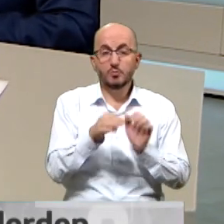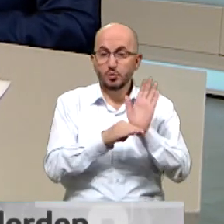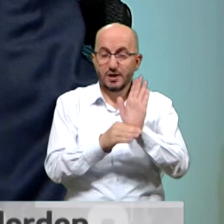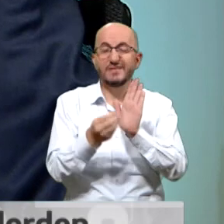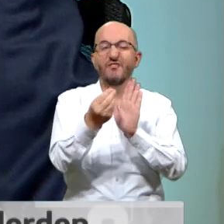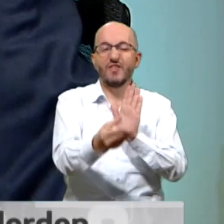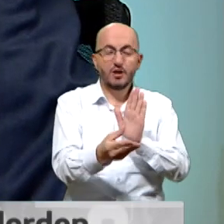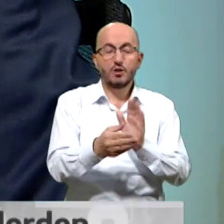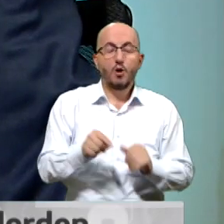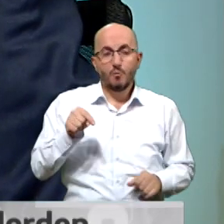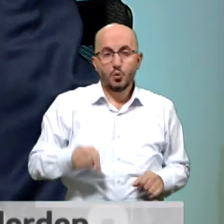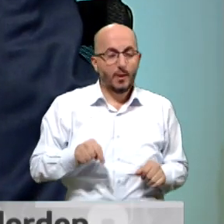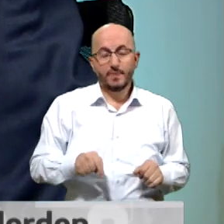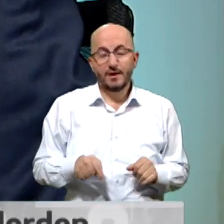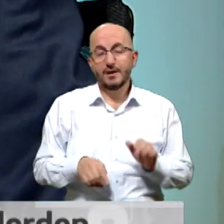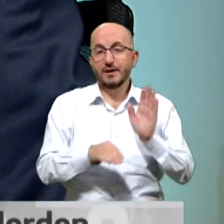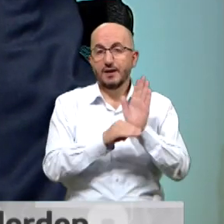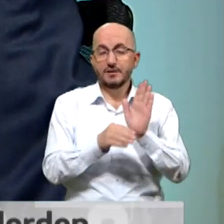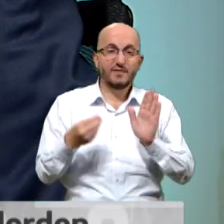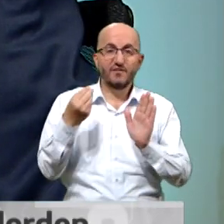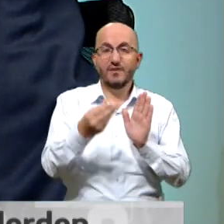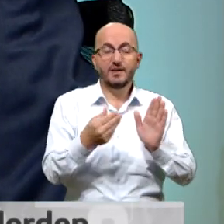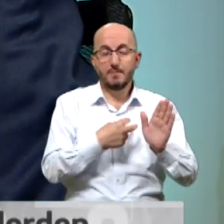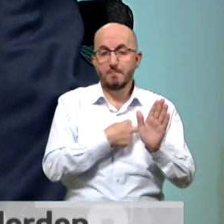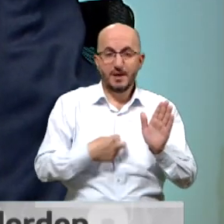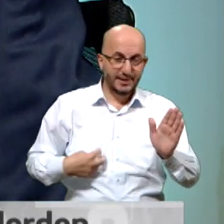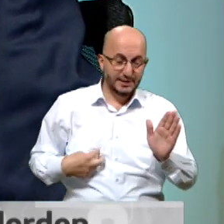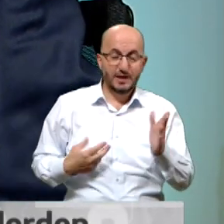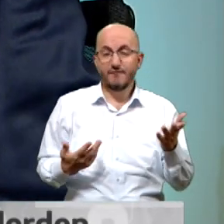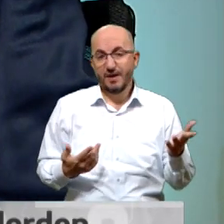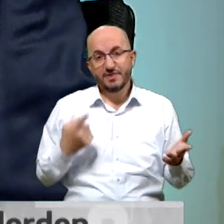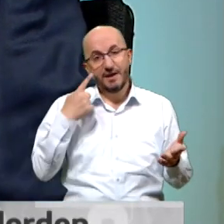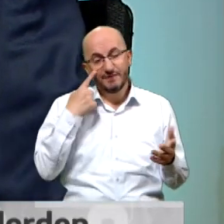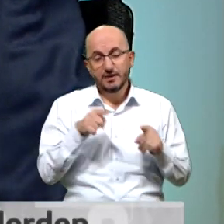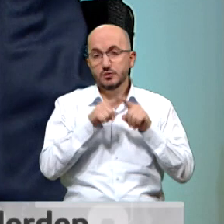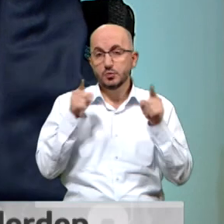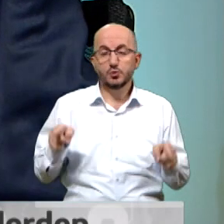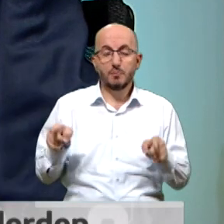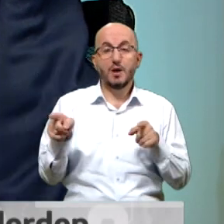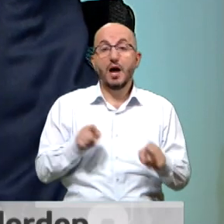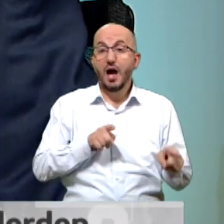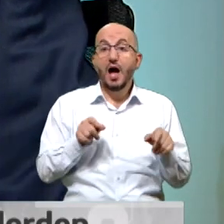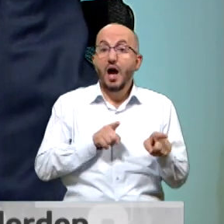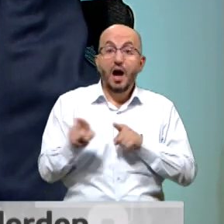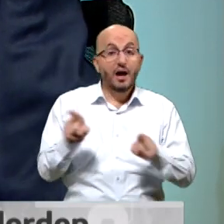veriyor. Yani burada kartı veren, bu kolaylığı sağlayan kurum hangi